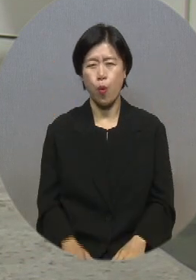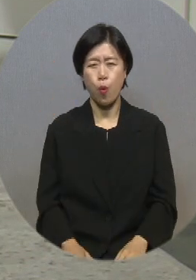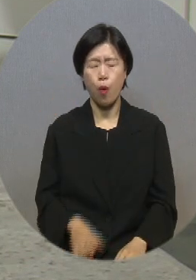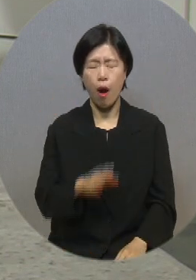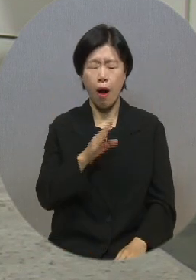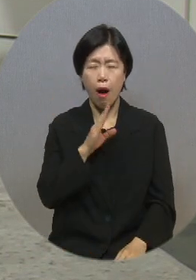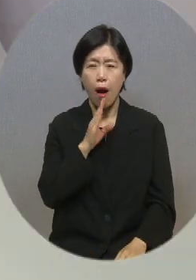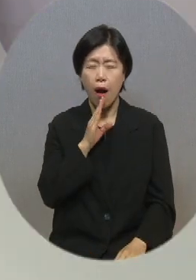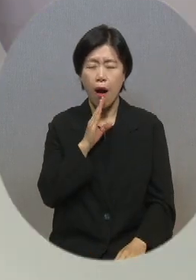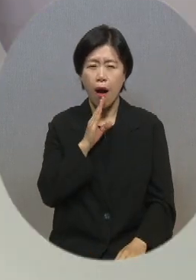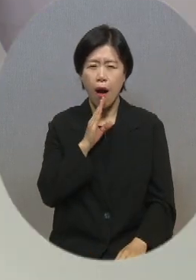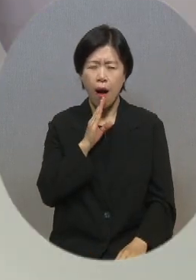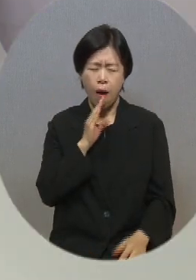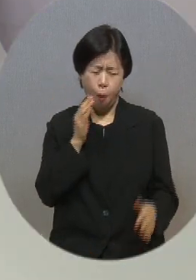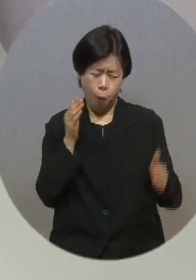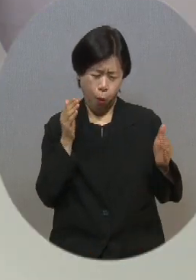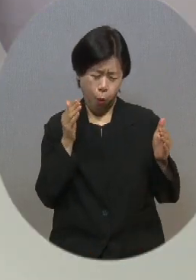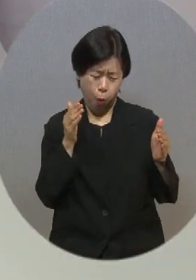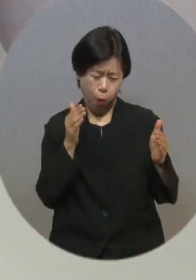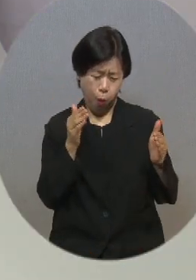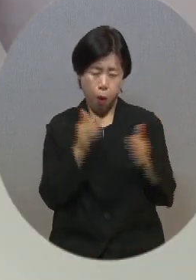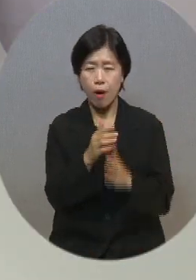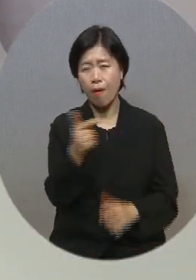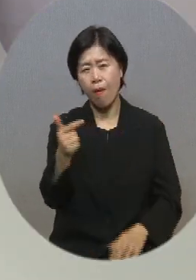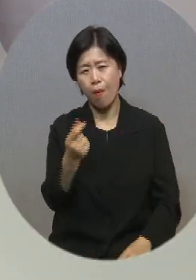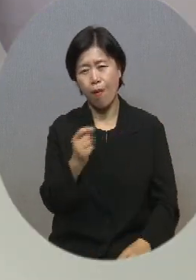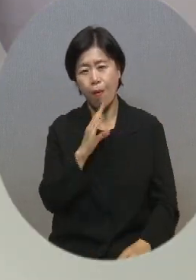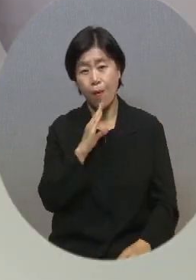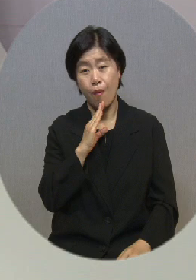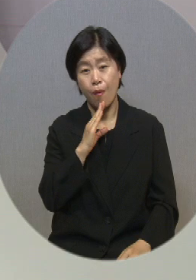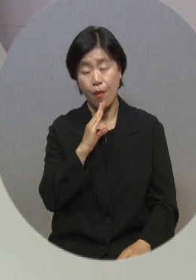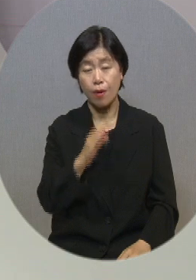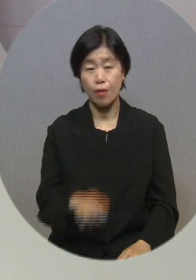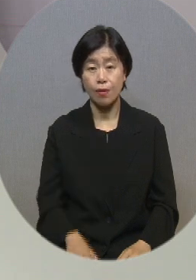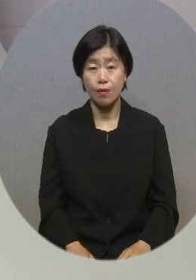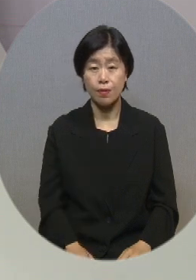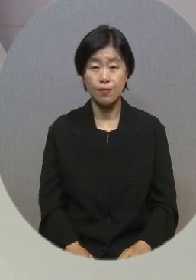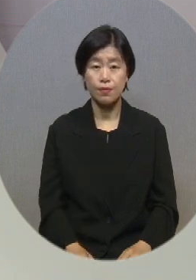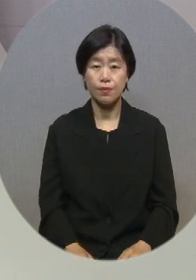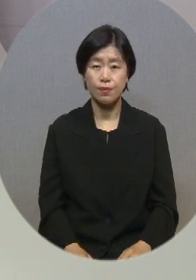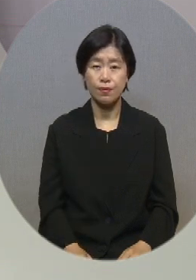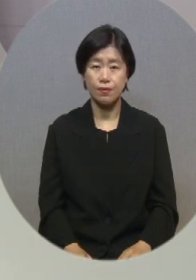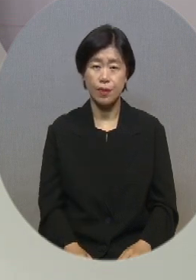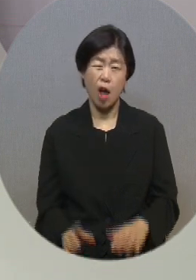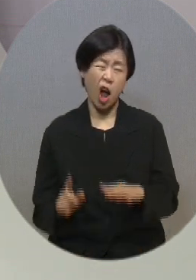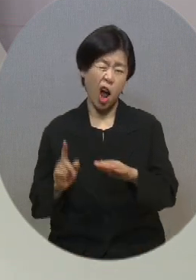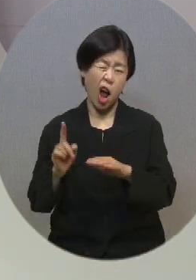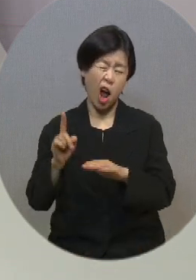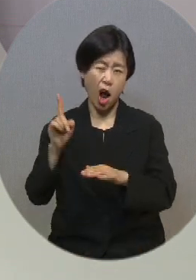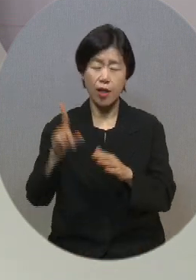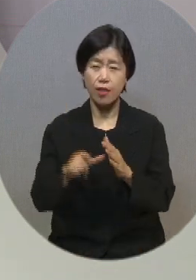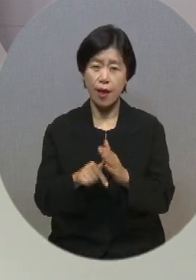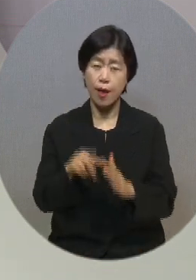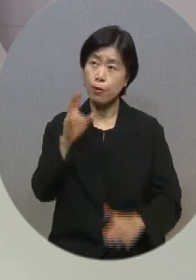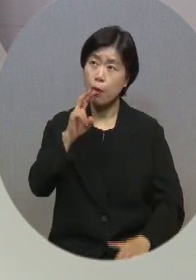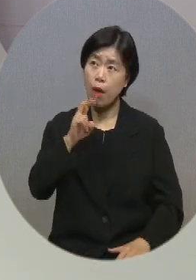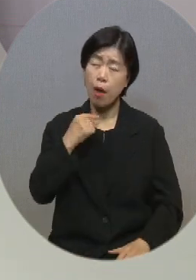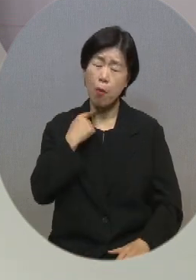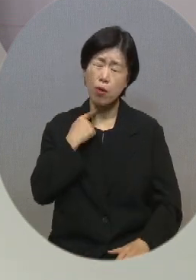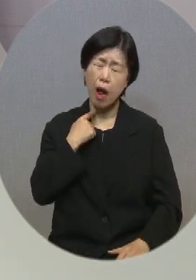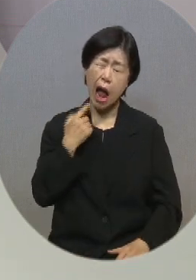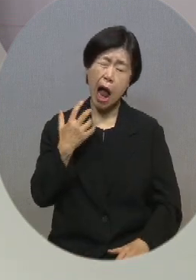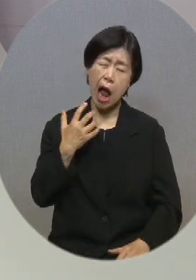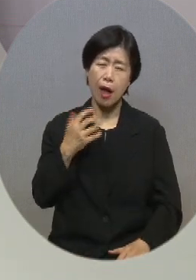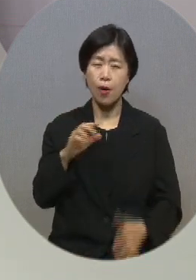막히는 노래였어요. 근데 고음 처리가 이제 그 아마추어 분들이 힘든 거거든요. 네. 그냥 끝에 가면 이제 고음을 가다 보면 음이